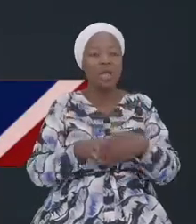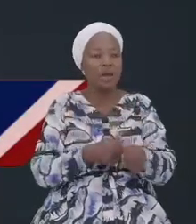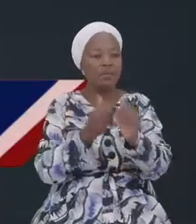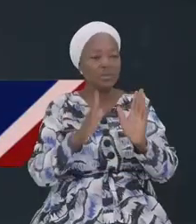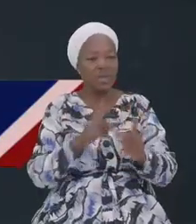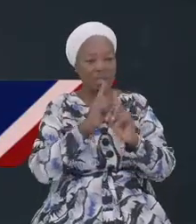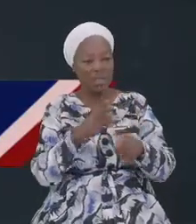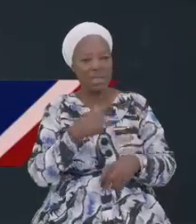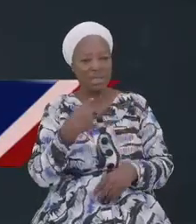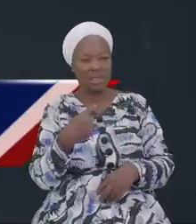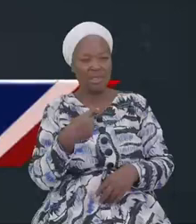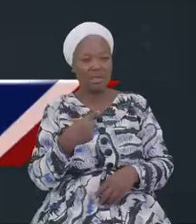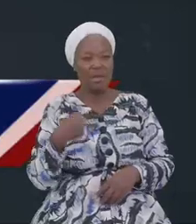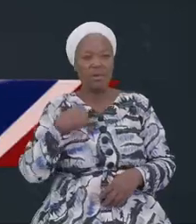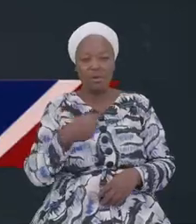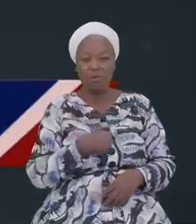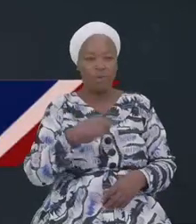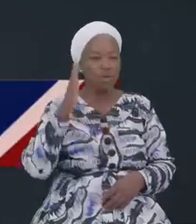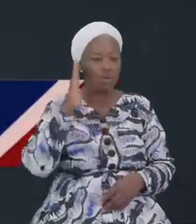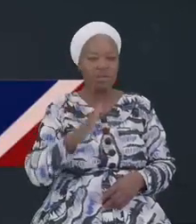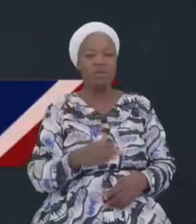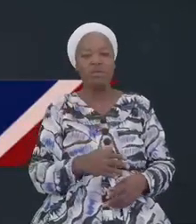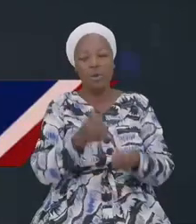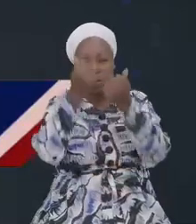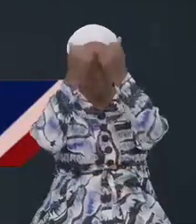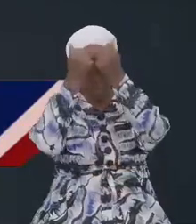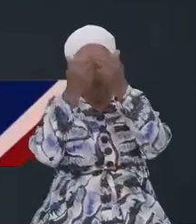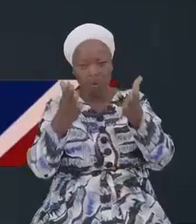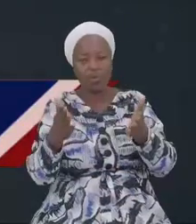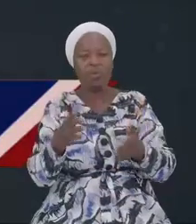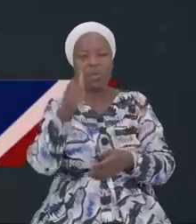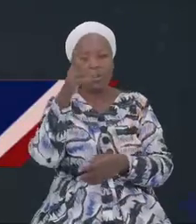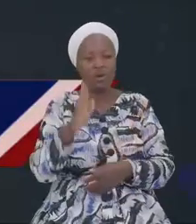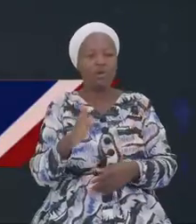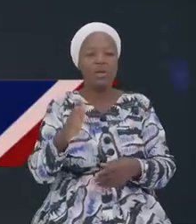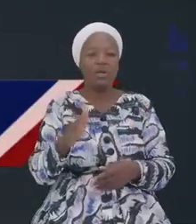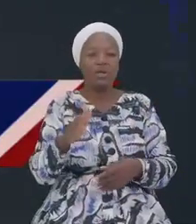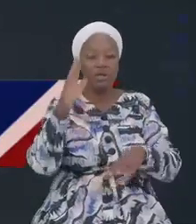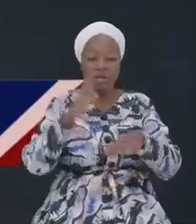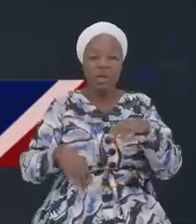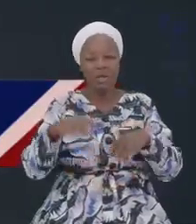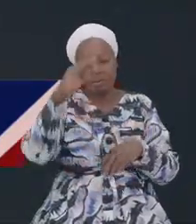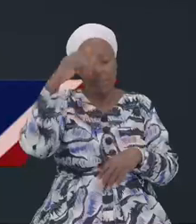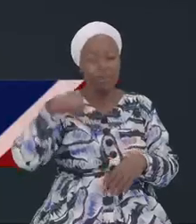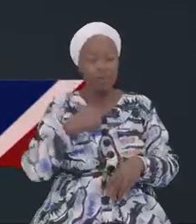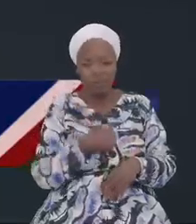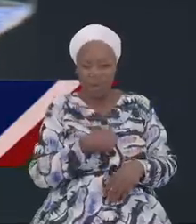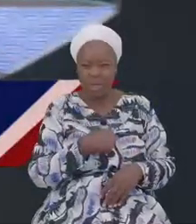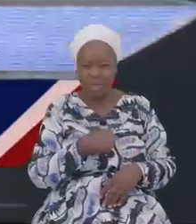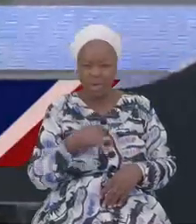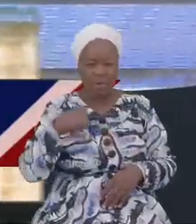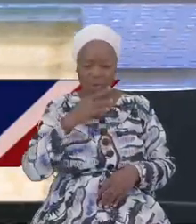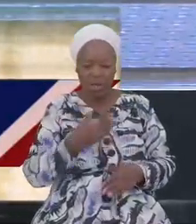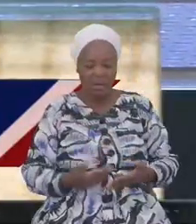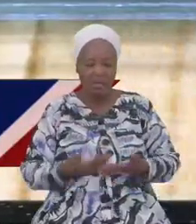répondirent, il faut obéir à Dieu plutôt qu'aux hommes. Nous sommes nés de nouveau.